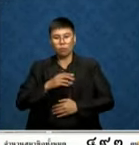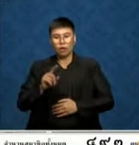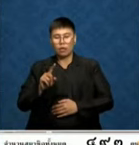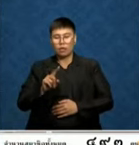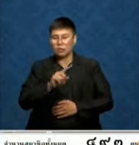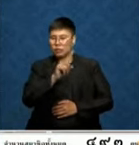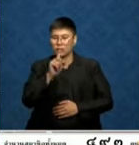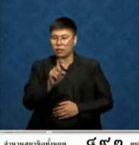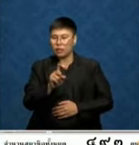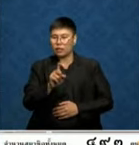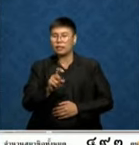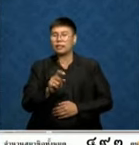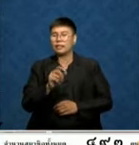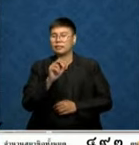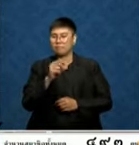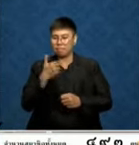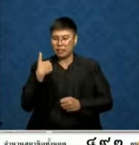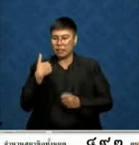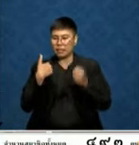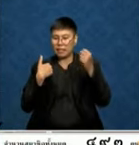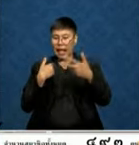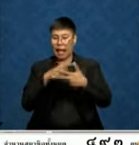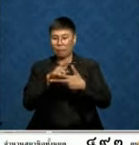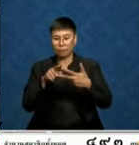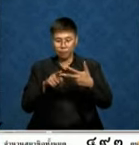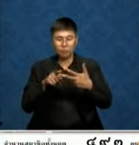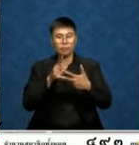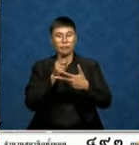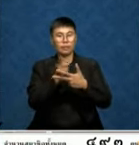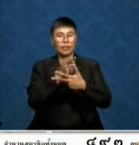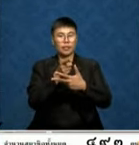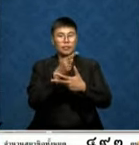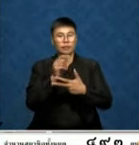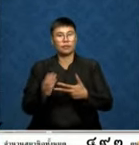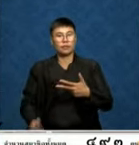ประการด้วยกันครับท่านประธานครับคำถามข้อที่1